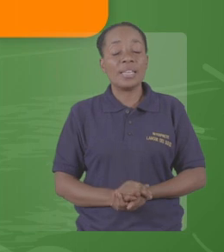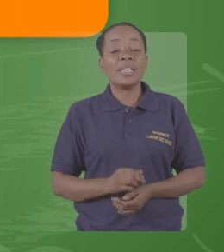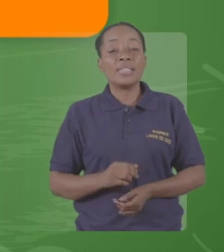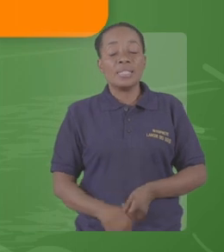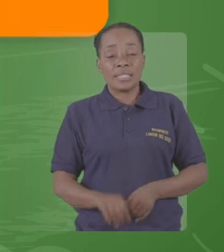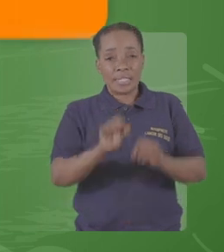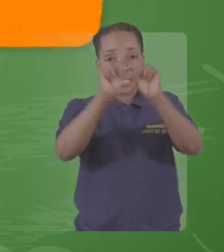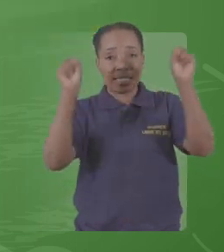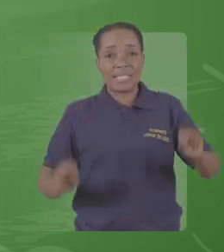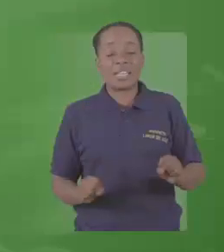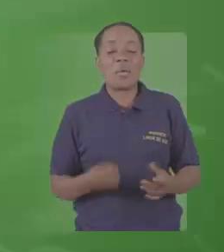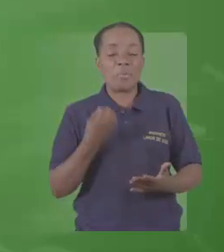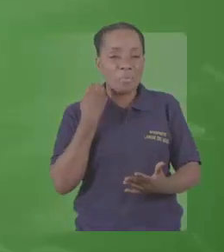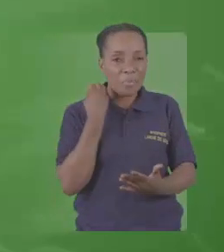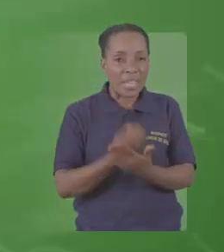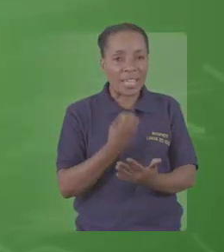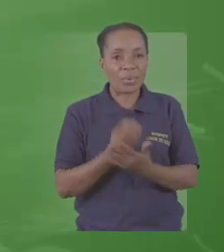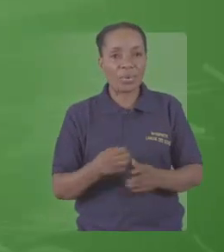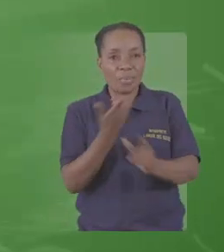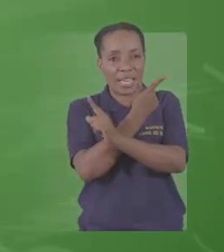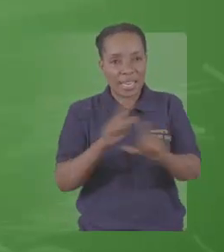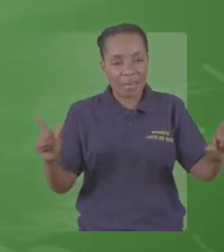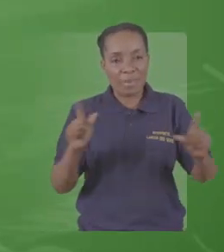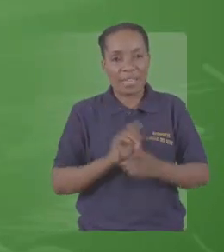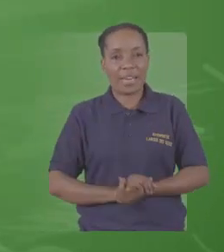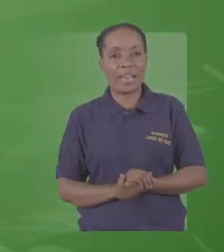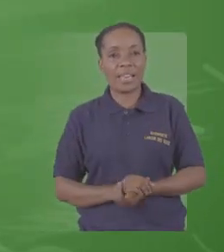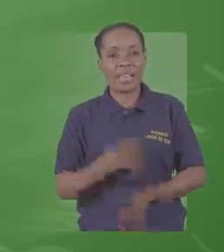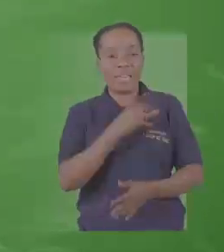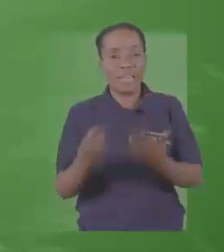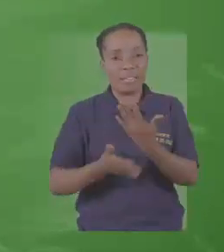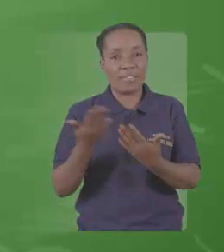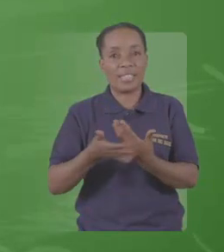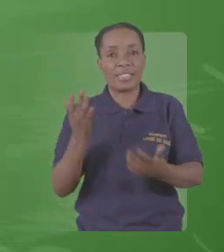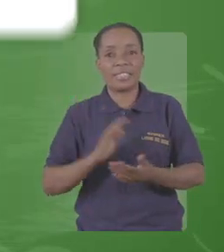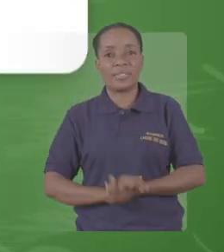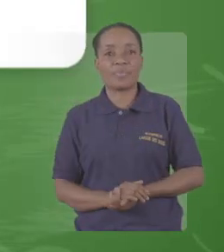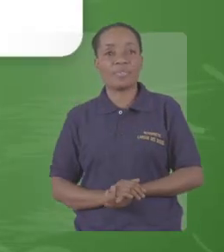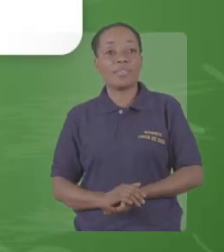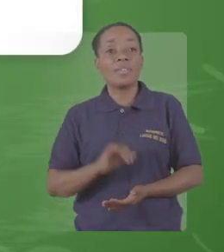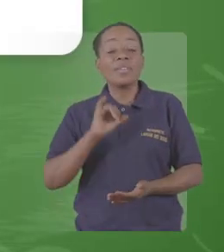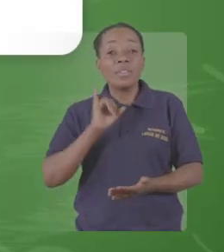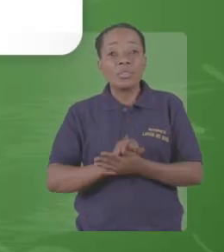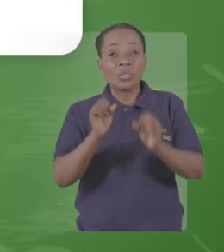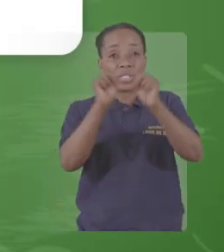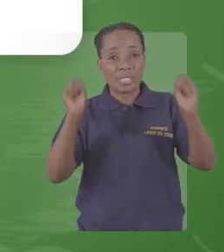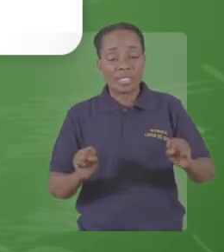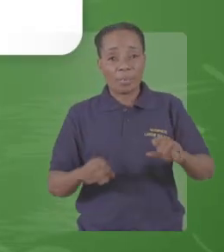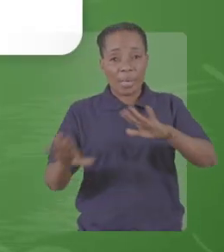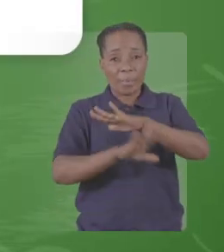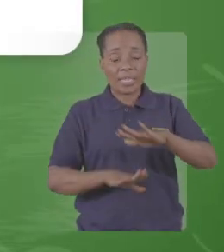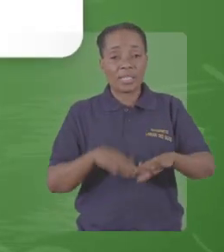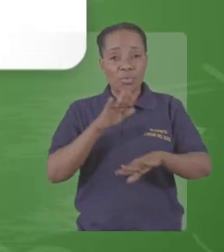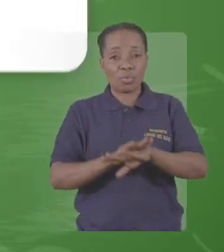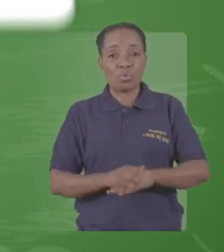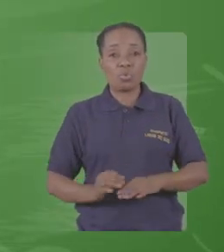atténué. Ce système économique libéral atténué porte essentiellement sur le soutien de l'État